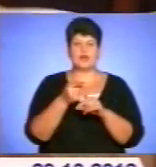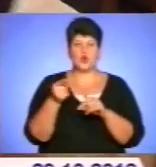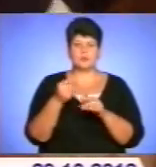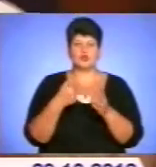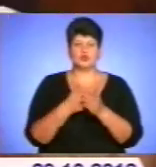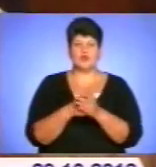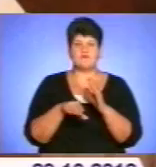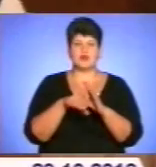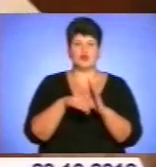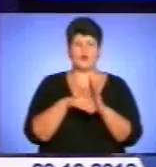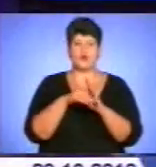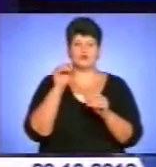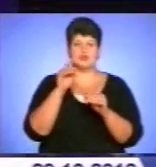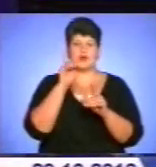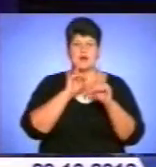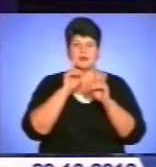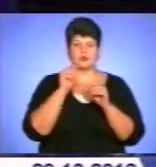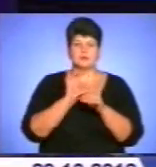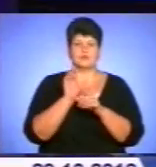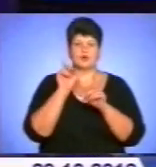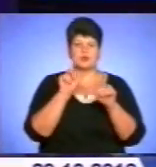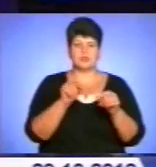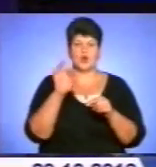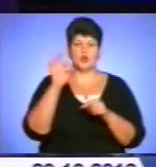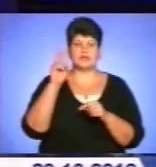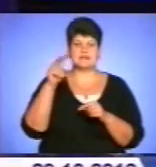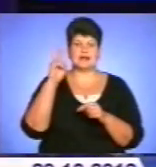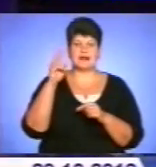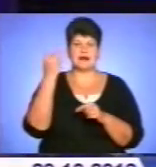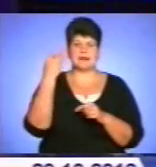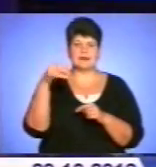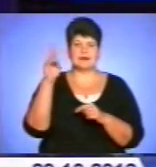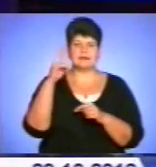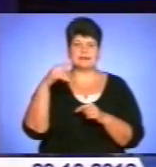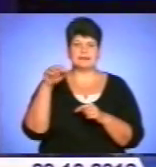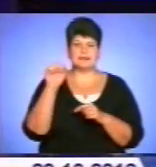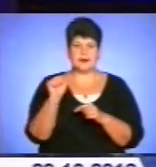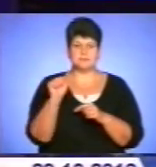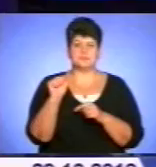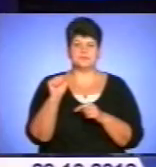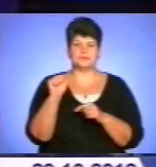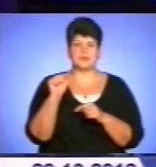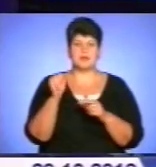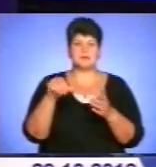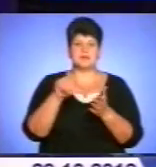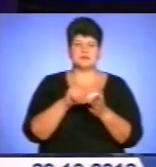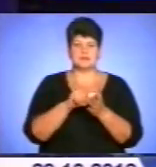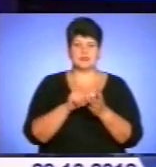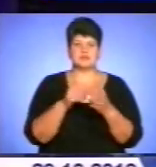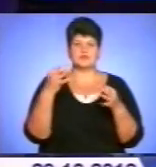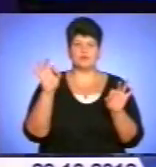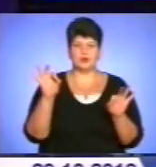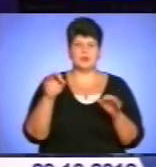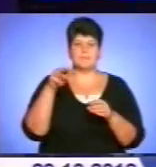Верховної Ради України проходять. Олексій Кайда – представник політичної партії «Всеукраїнське об'єднання Свобода», представник цієї ж партії